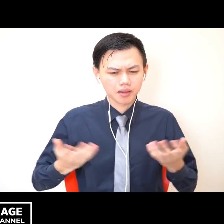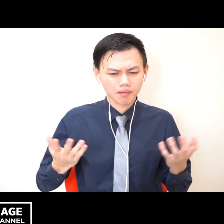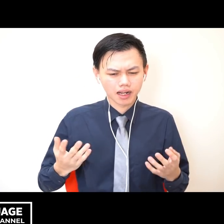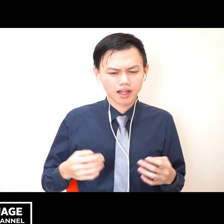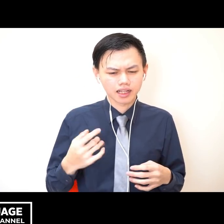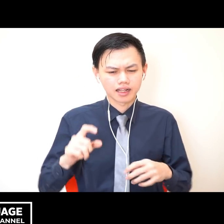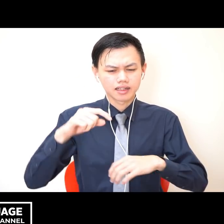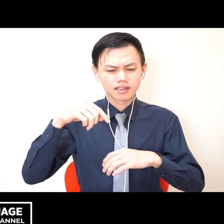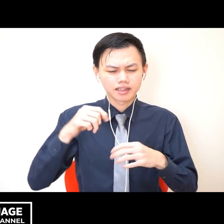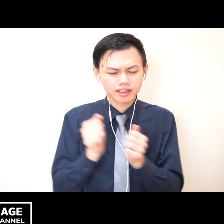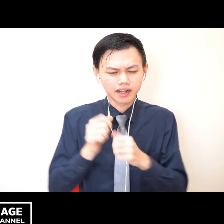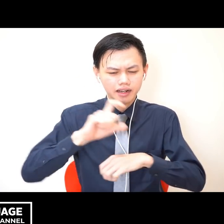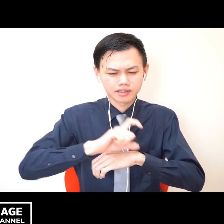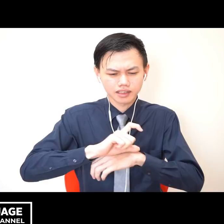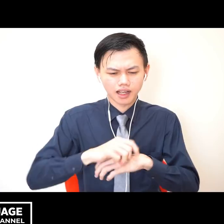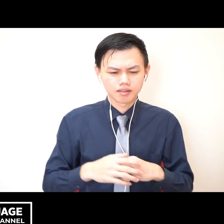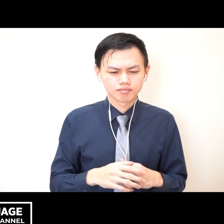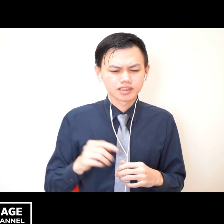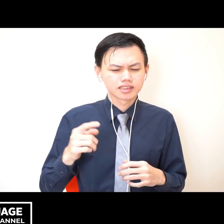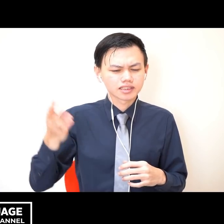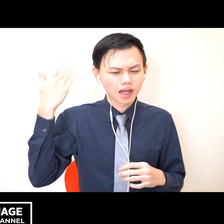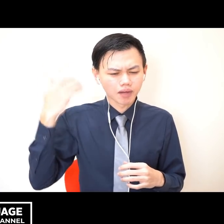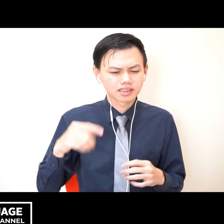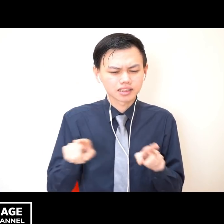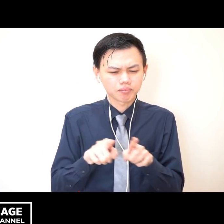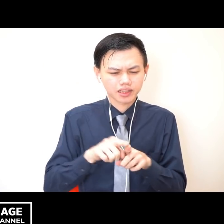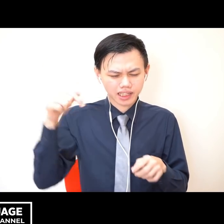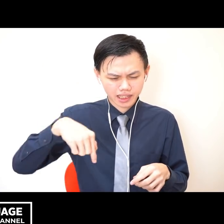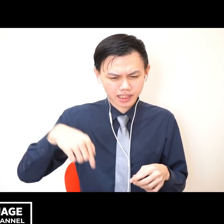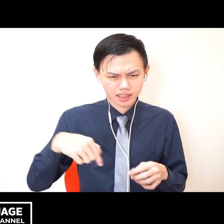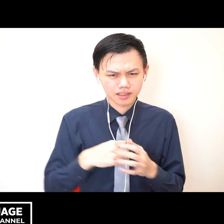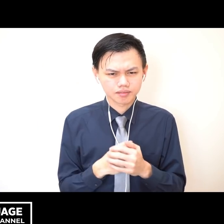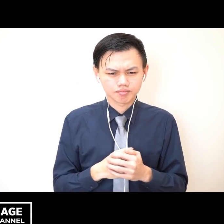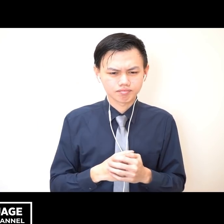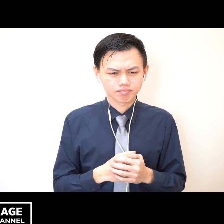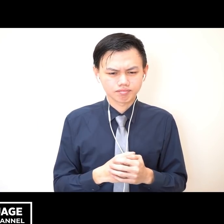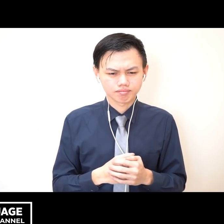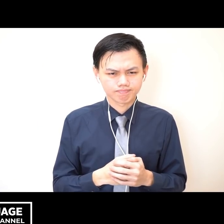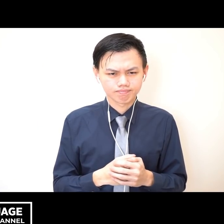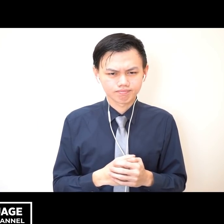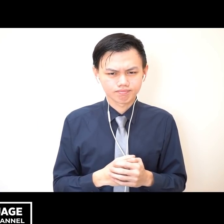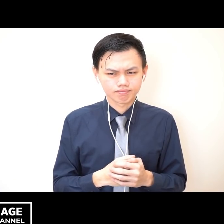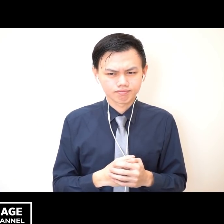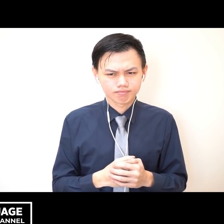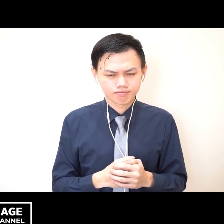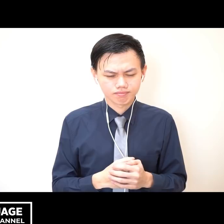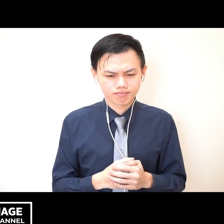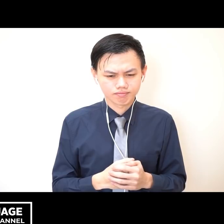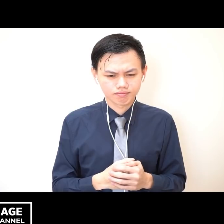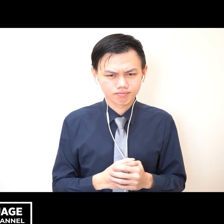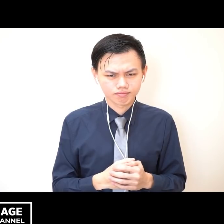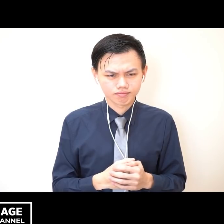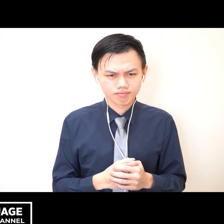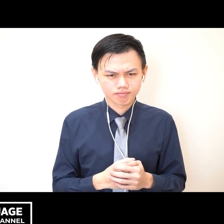zaman seperti saat ini? Is this what we do as a church? Apakah kita berlari